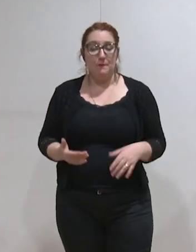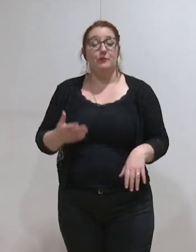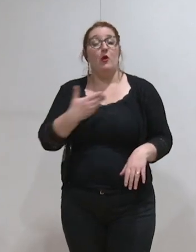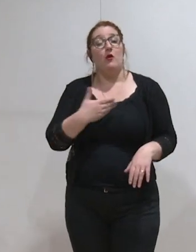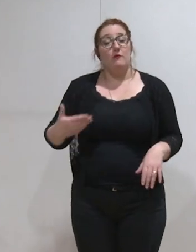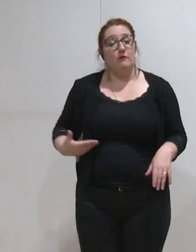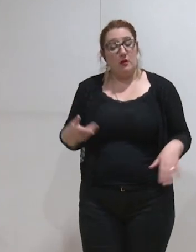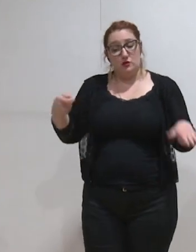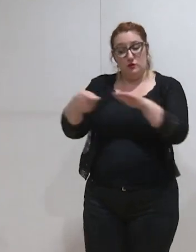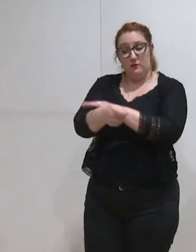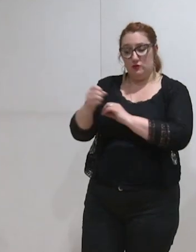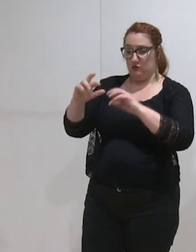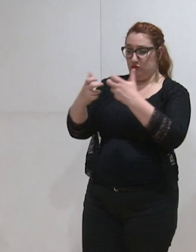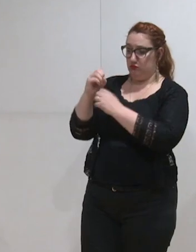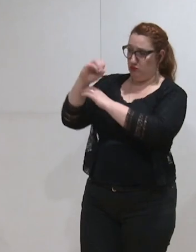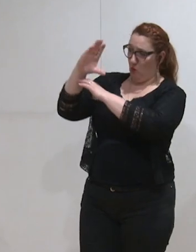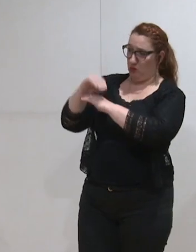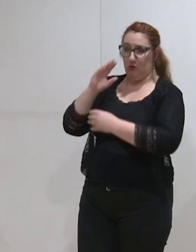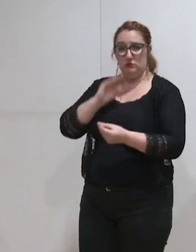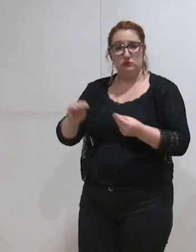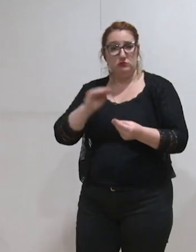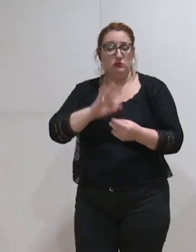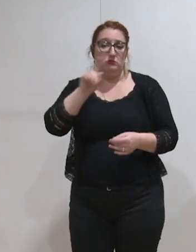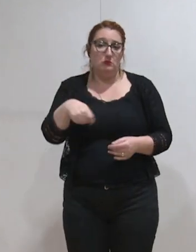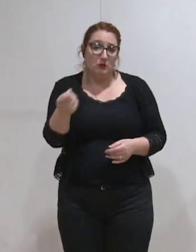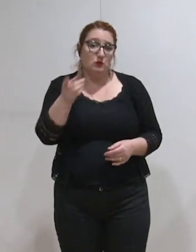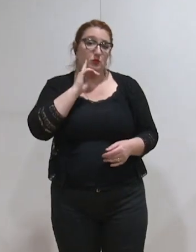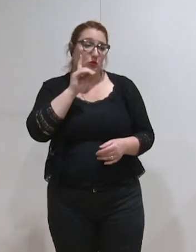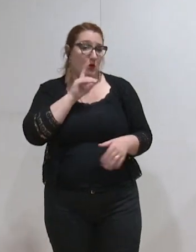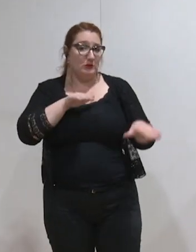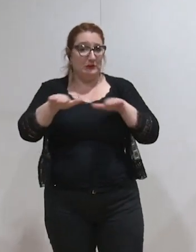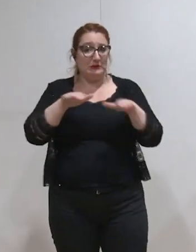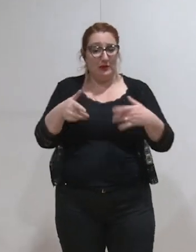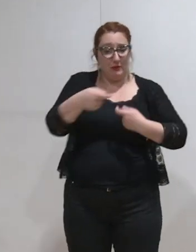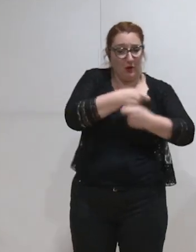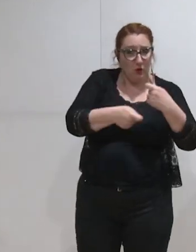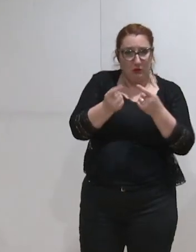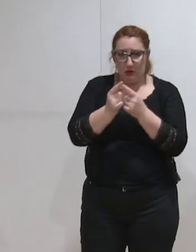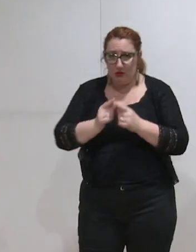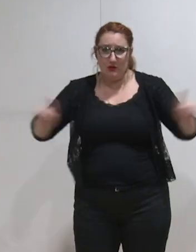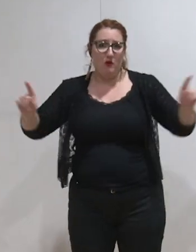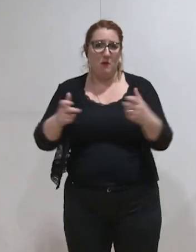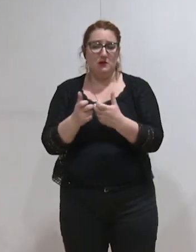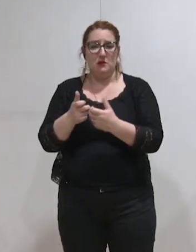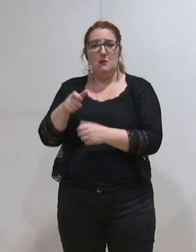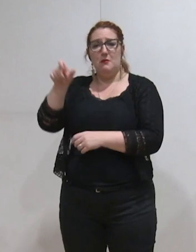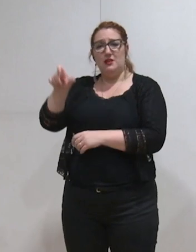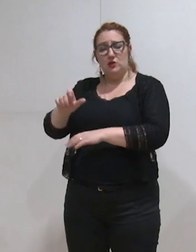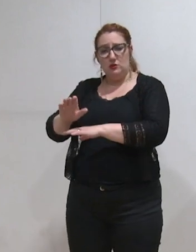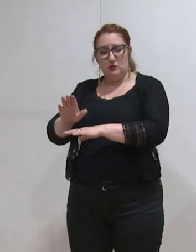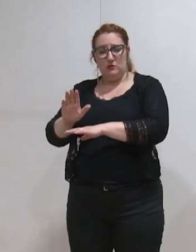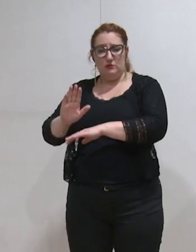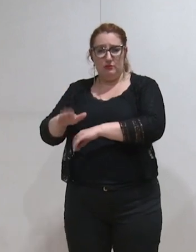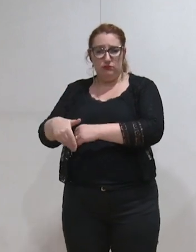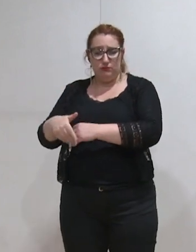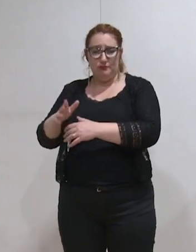subventions évidemment par rapport à des systèmes économiques extrêmement différents entre des porteurs de projets dont certains ont des taux de subvention qui dépassent